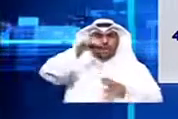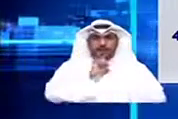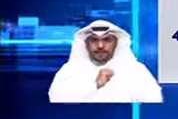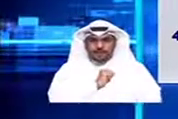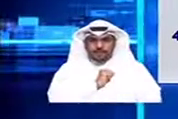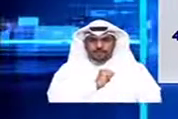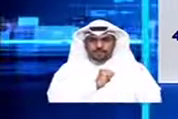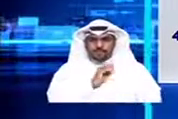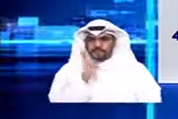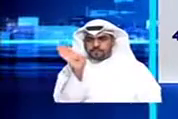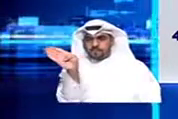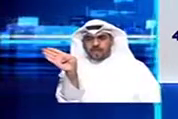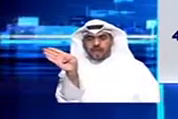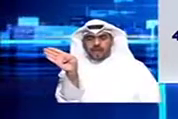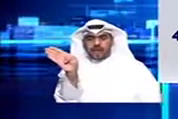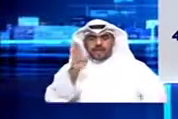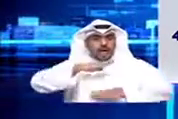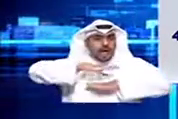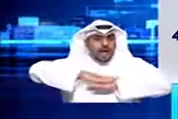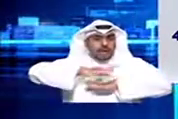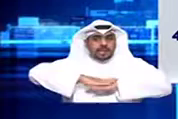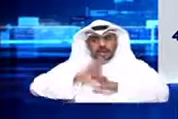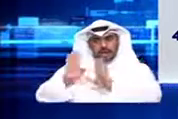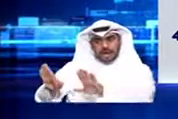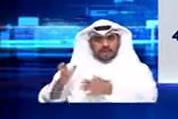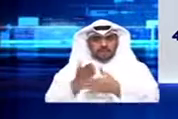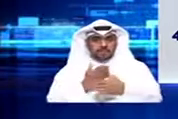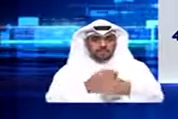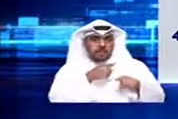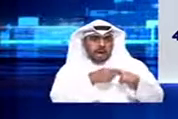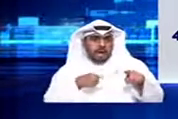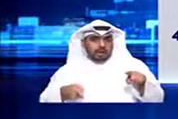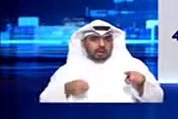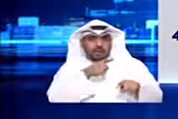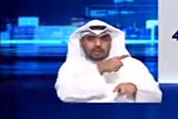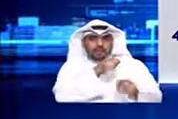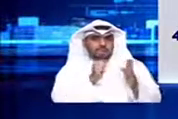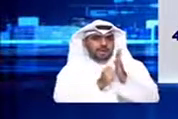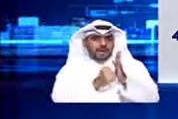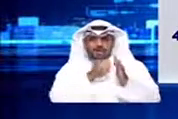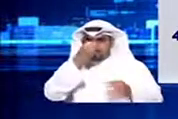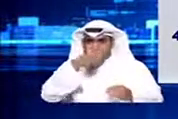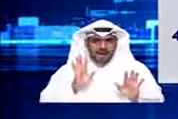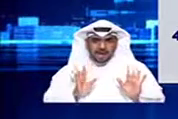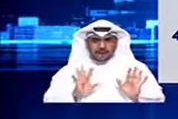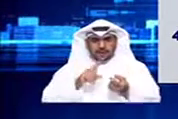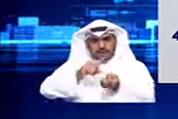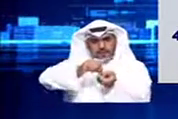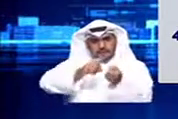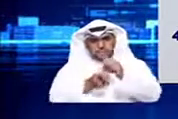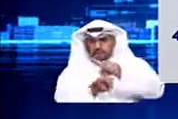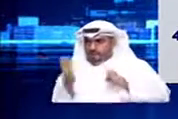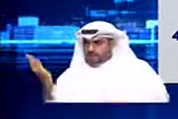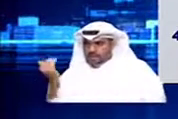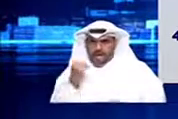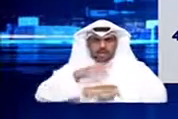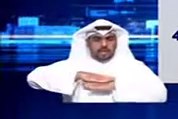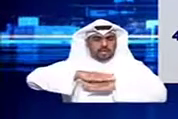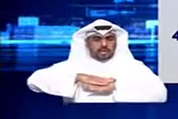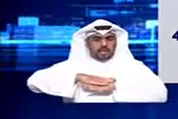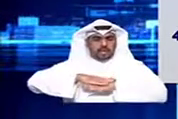يومي الثلاثاء والأربعاء المقبلين، مبينة أنه من يتخلف عن تسلم بطاقة